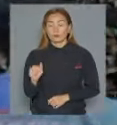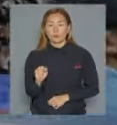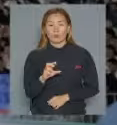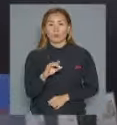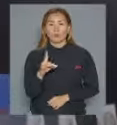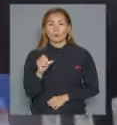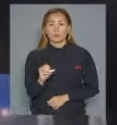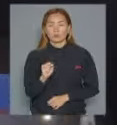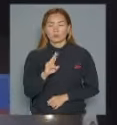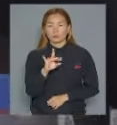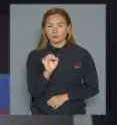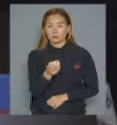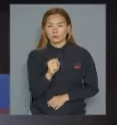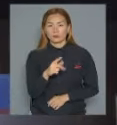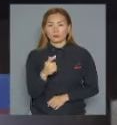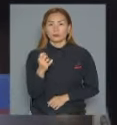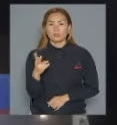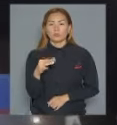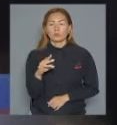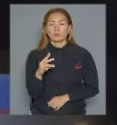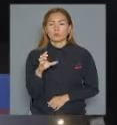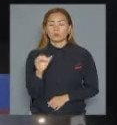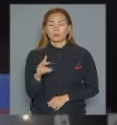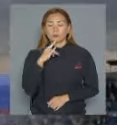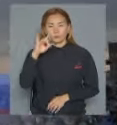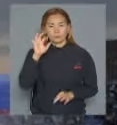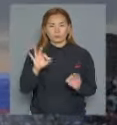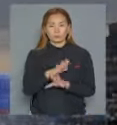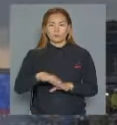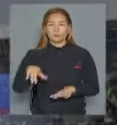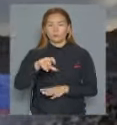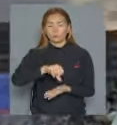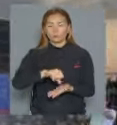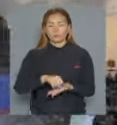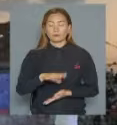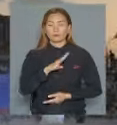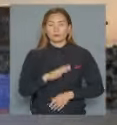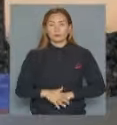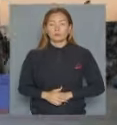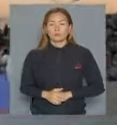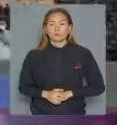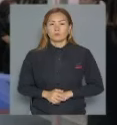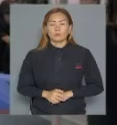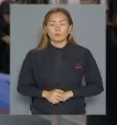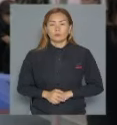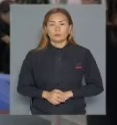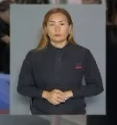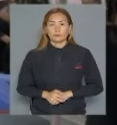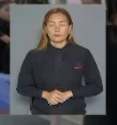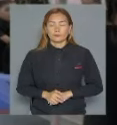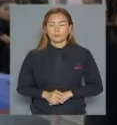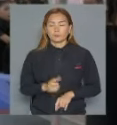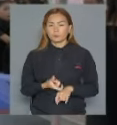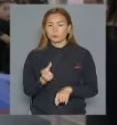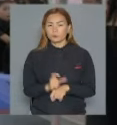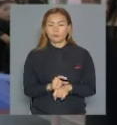Әмре, Еңлік, Илхан, Желтоқсан сынды қазақ эстрадасының жұлдыздары мен жергілікті өнерпаздар өнер көрсетті. Өте